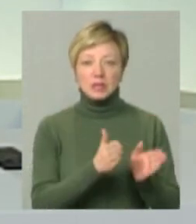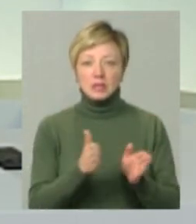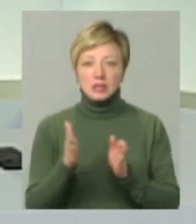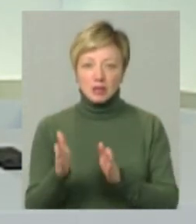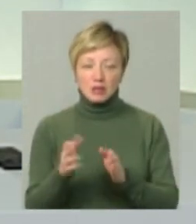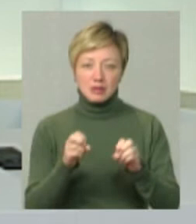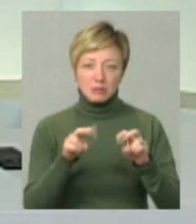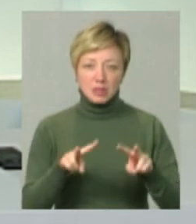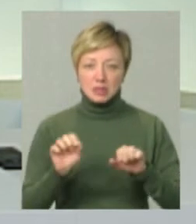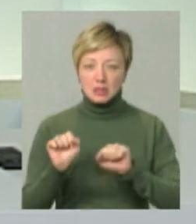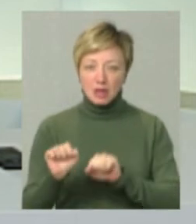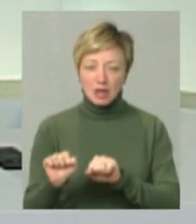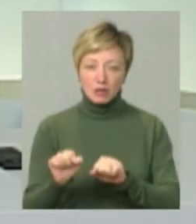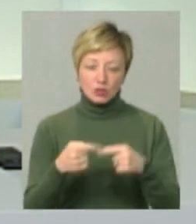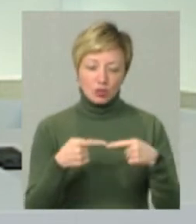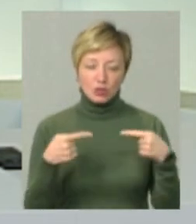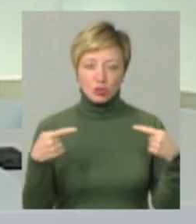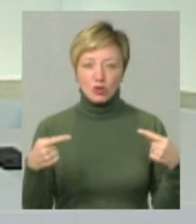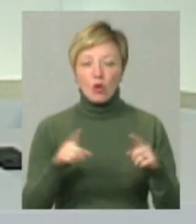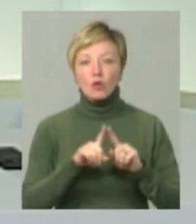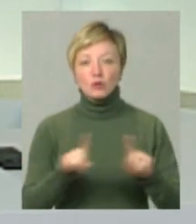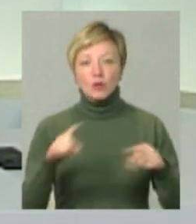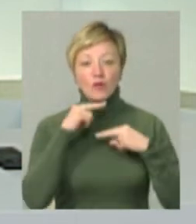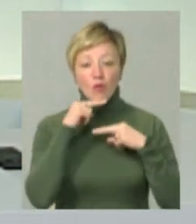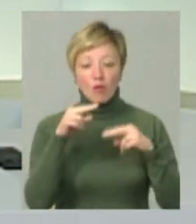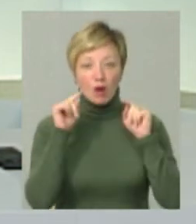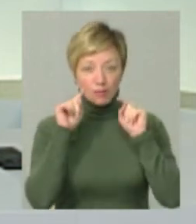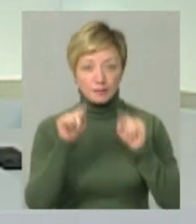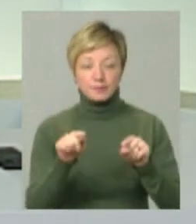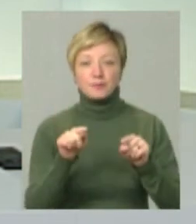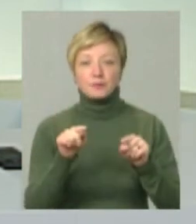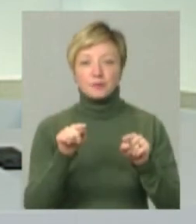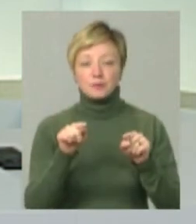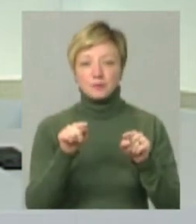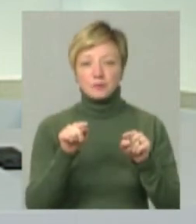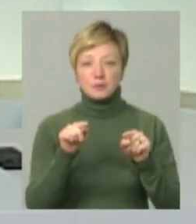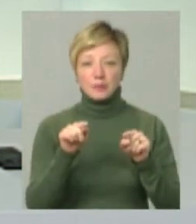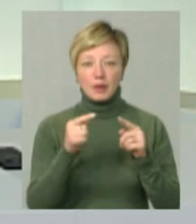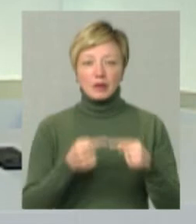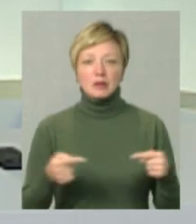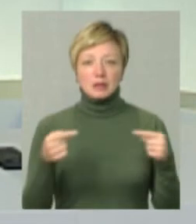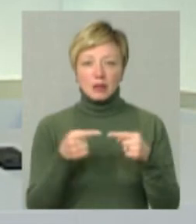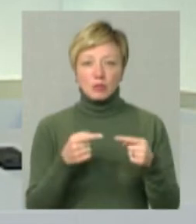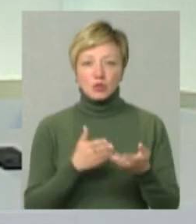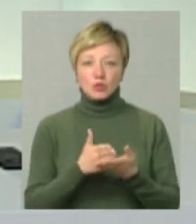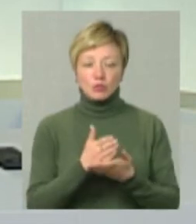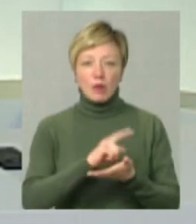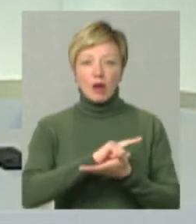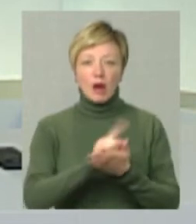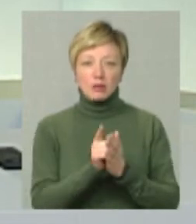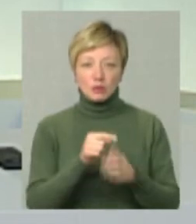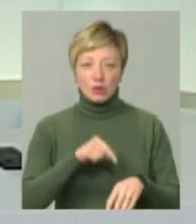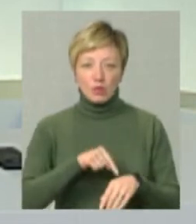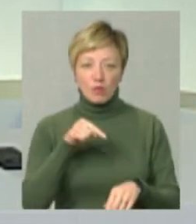системи катодного захисту, таке інше. Особлива увага в даний час приділяється саме службі